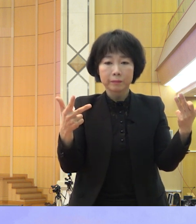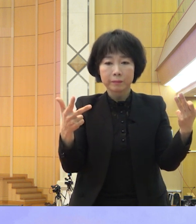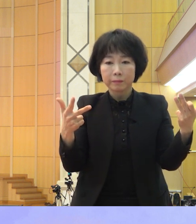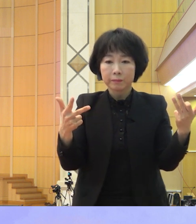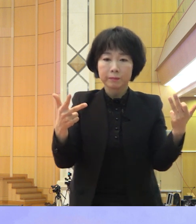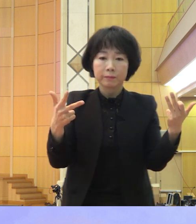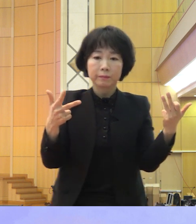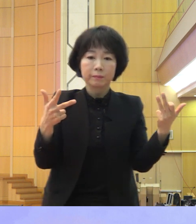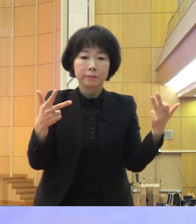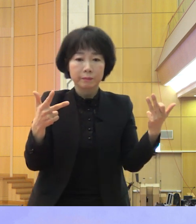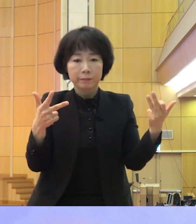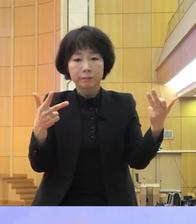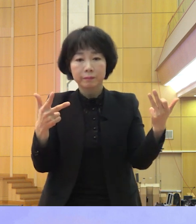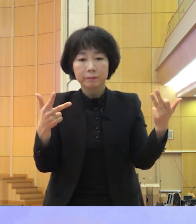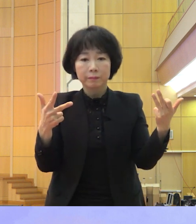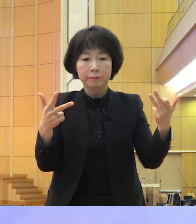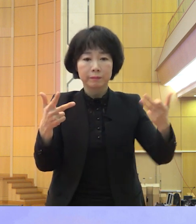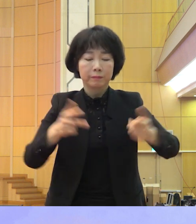할례자로서, 그러니까 그동안에